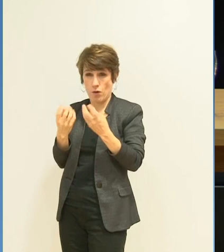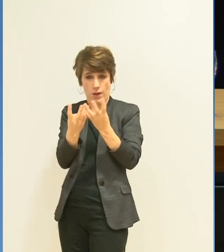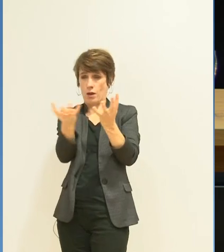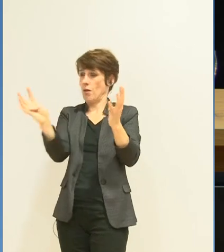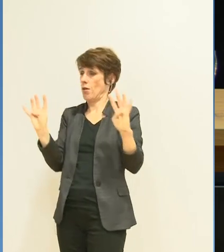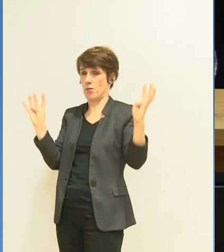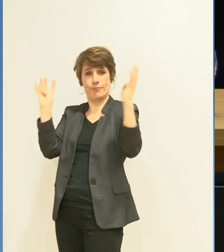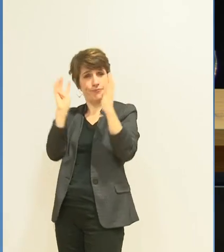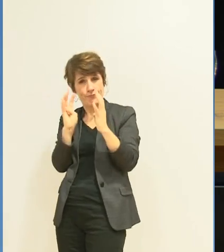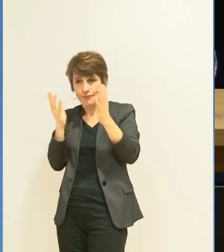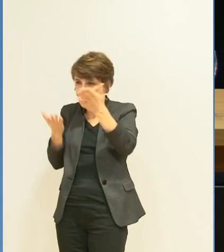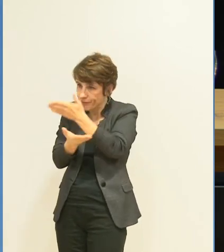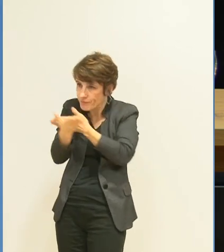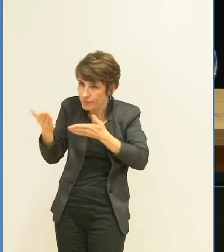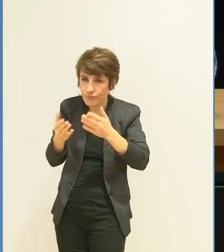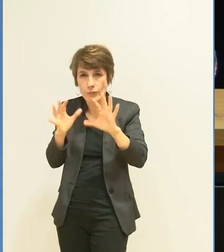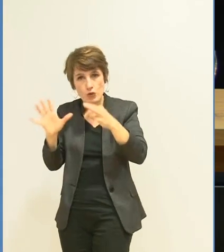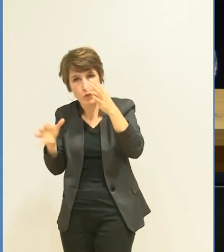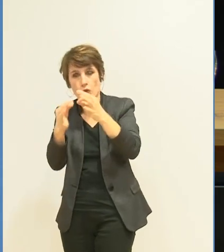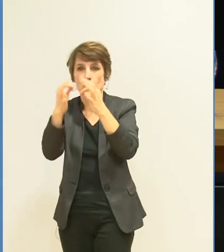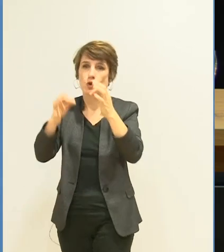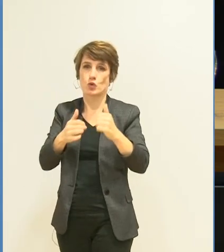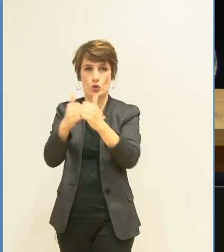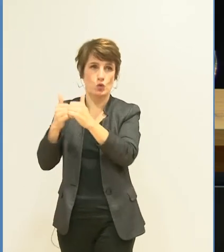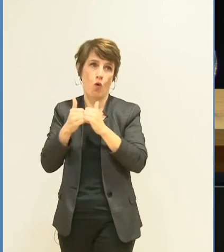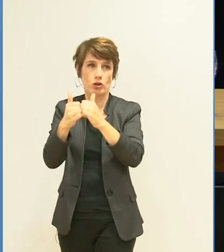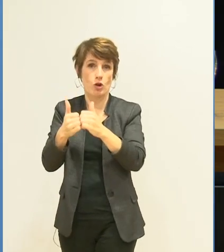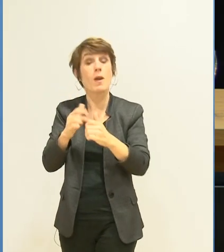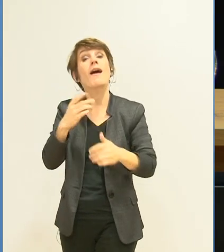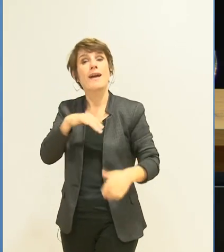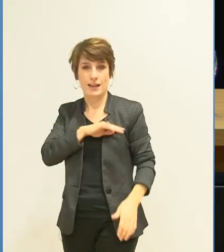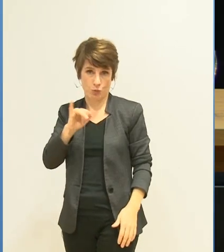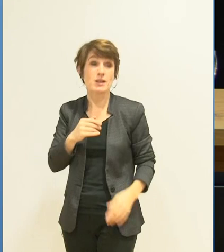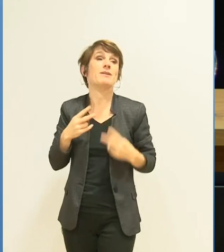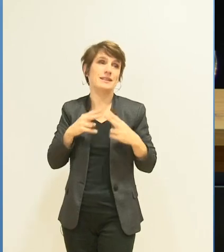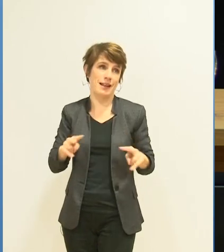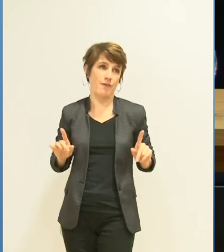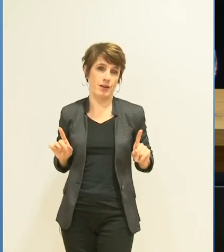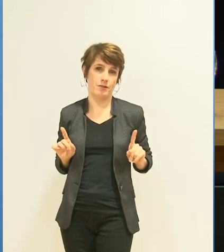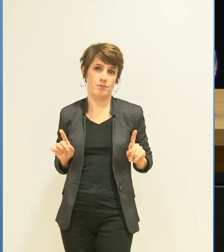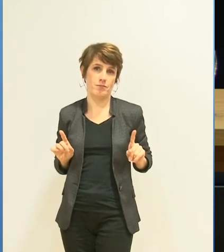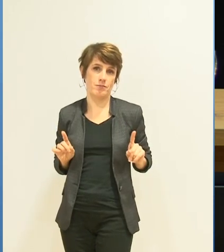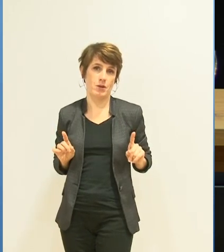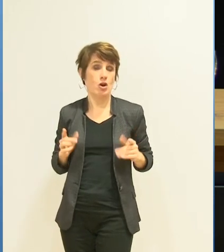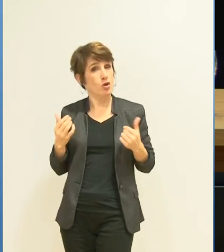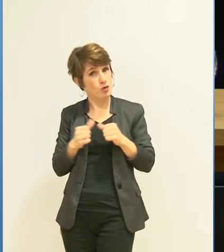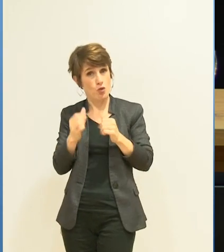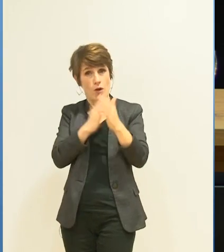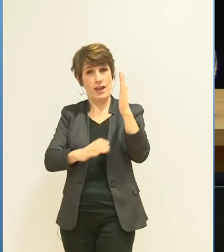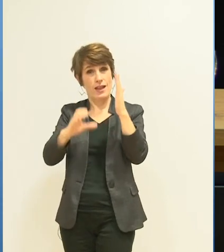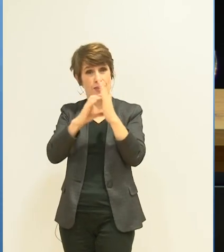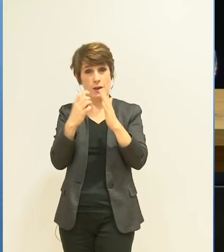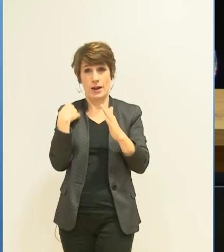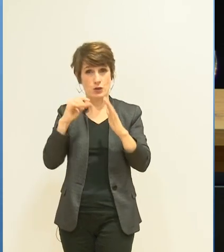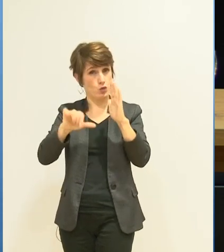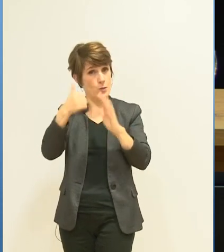afin de trouver une solution consensuelle c'est à elle de le faire en l'état nous demandons le retrait de la délibération numéro 11